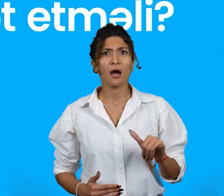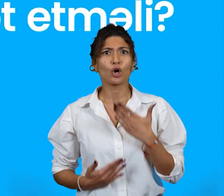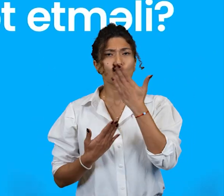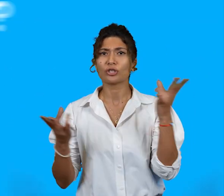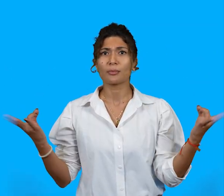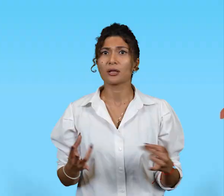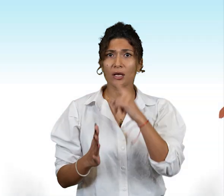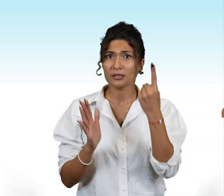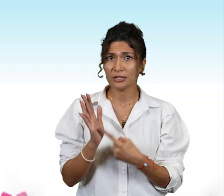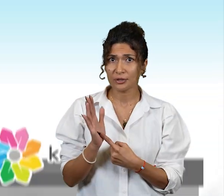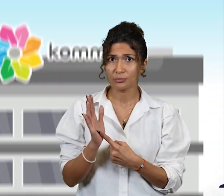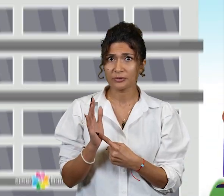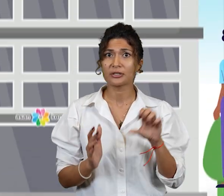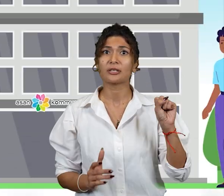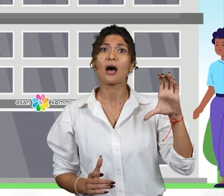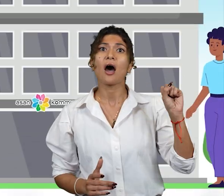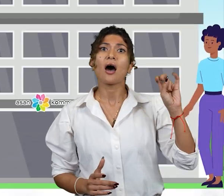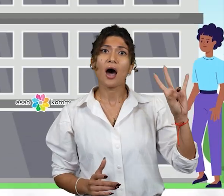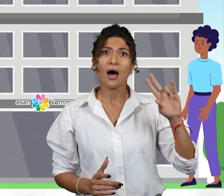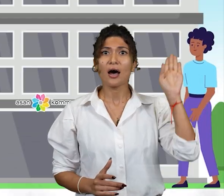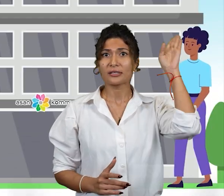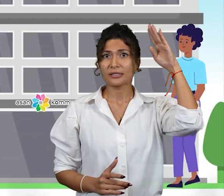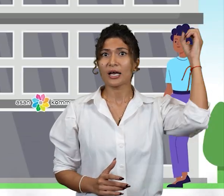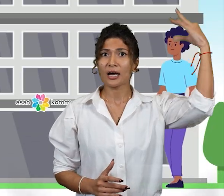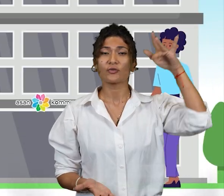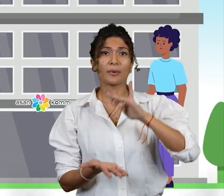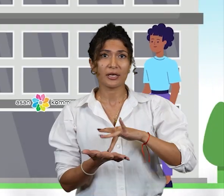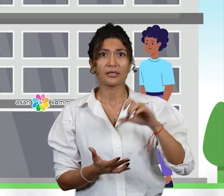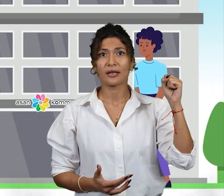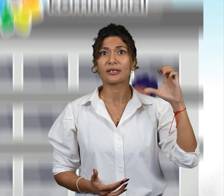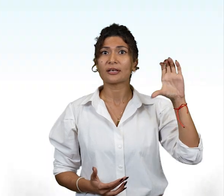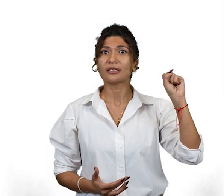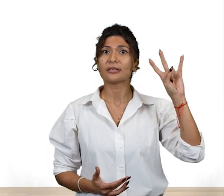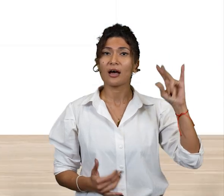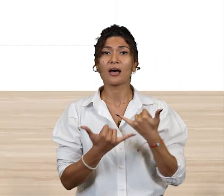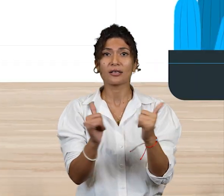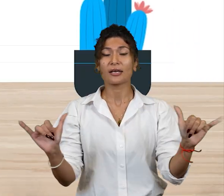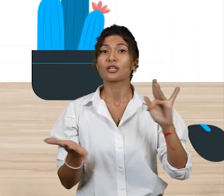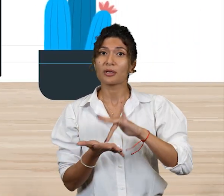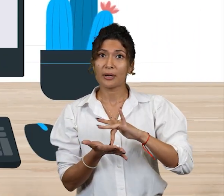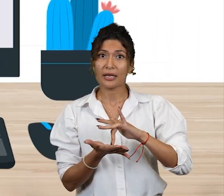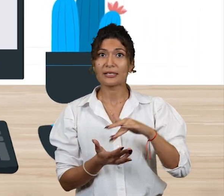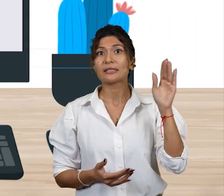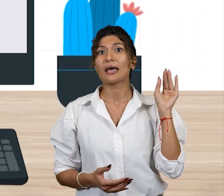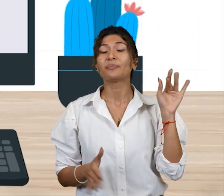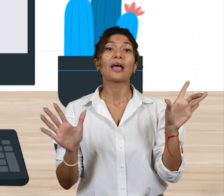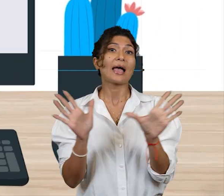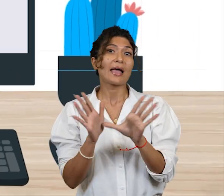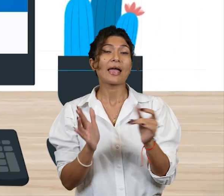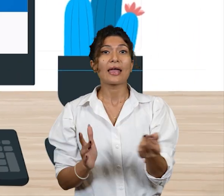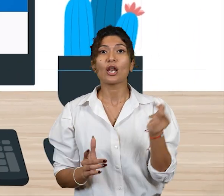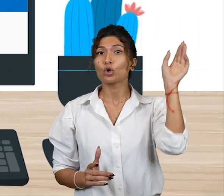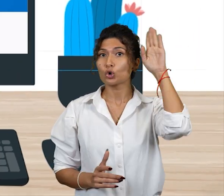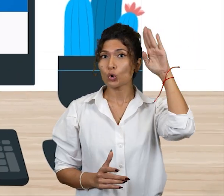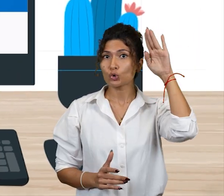etməli? Asan kommunal mərkəzlərinə, Asan xidmət mərkəzlərinə, Elektron su esu.az